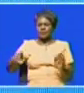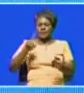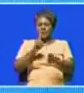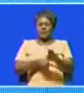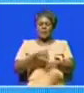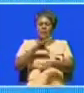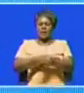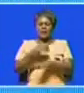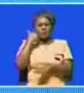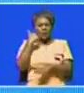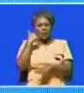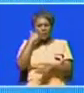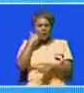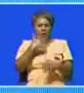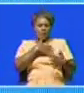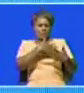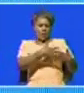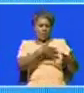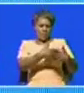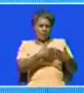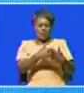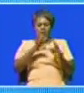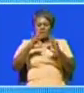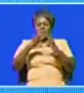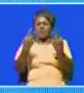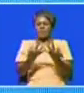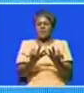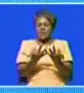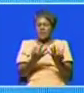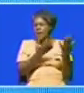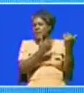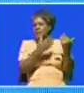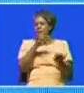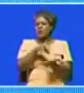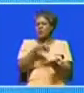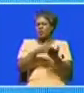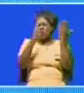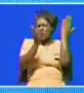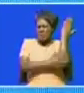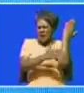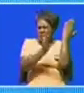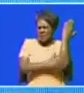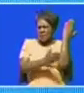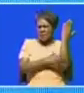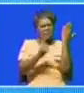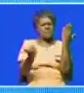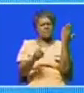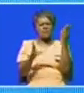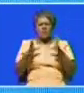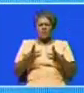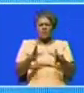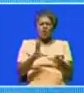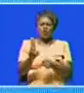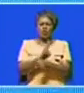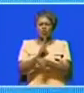Aliposhikwa na maradhi ya kifua na mapafu, familia ya Abdullahi yumo haikutarajia kwamba hali ingemfikisha mwanao kulazimika kutumia